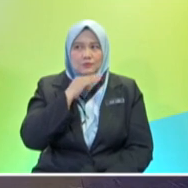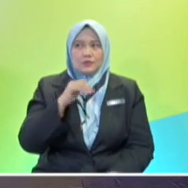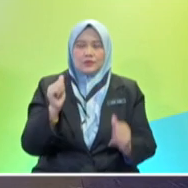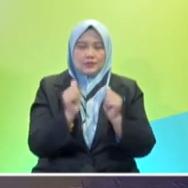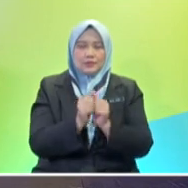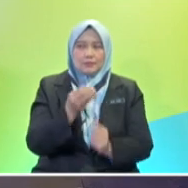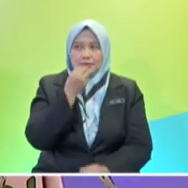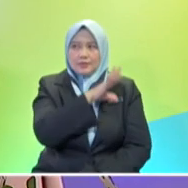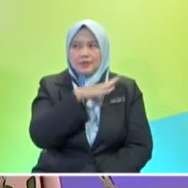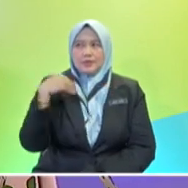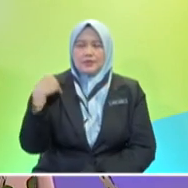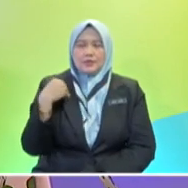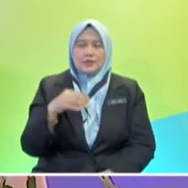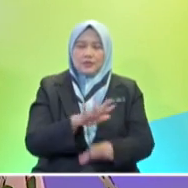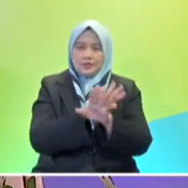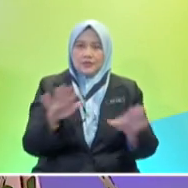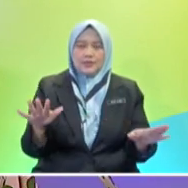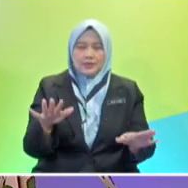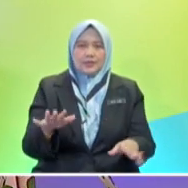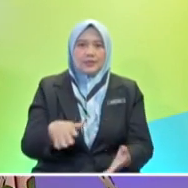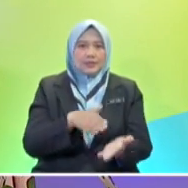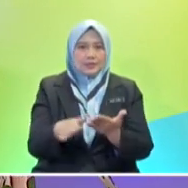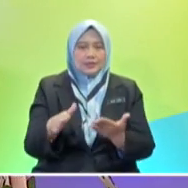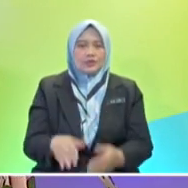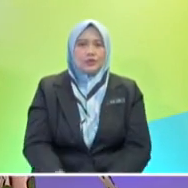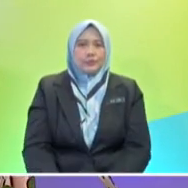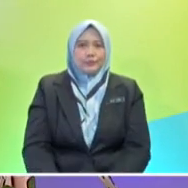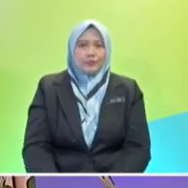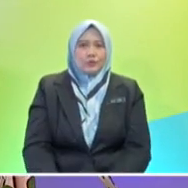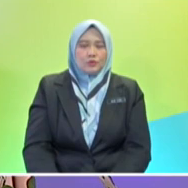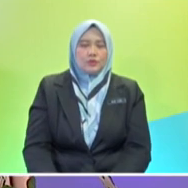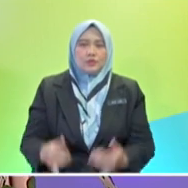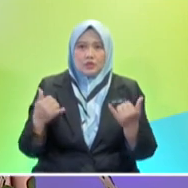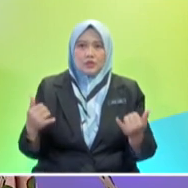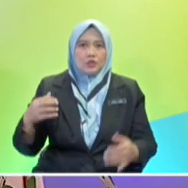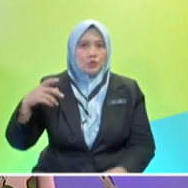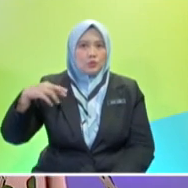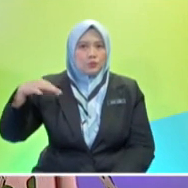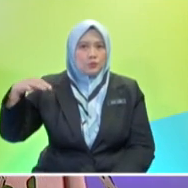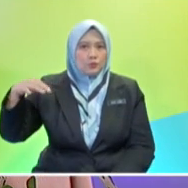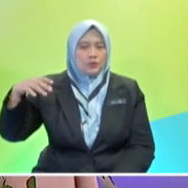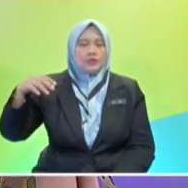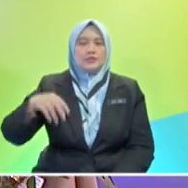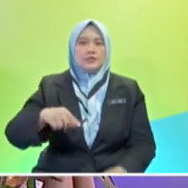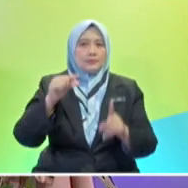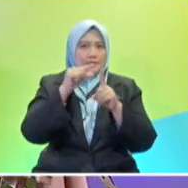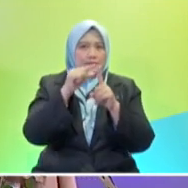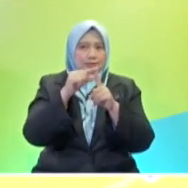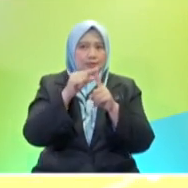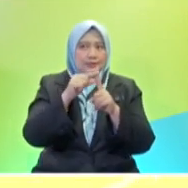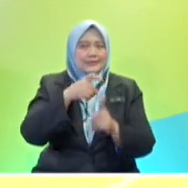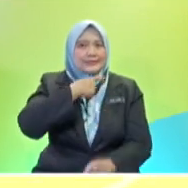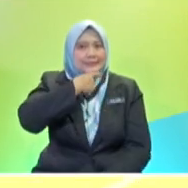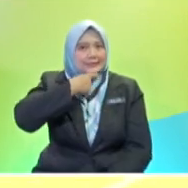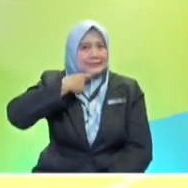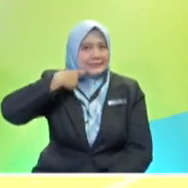ayo sila tulis perkataan kering. Kering. Ya,